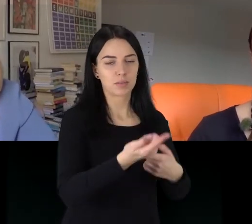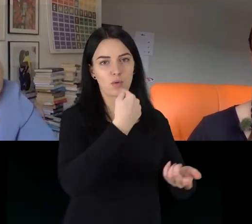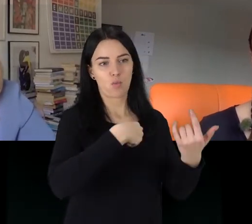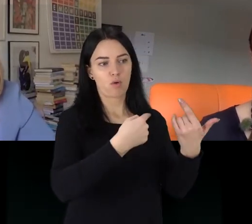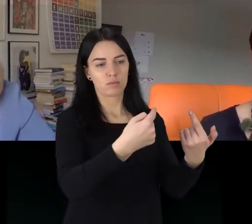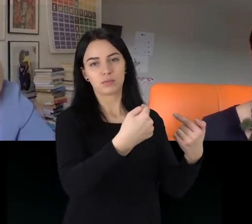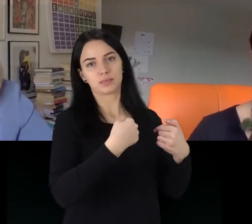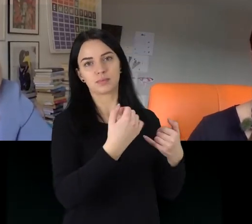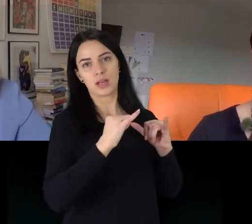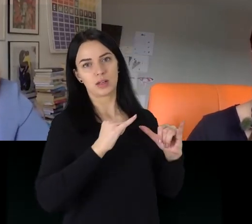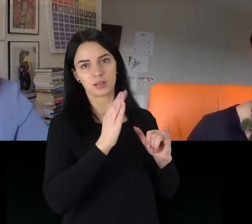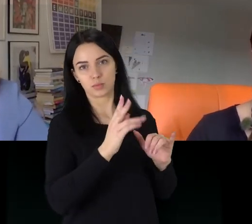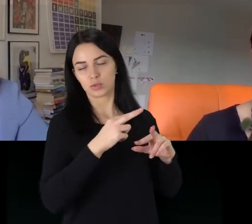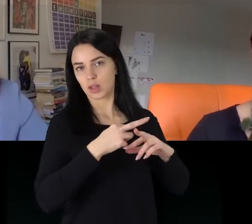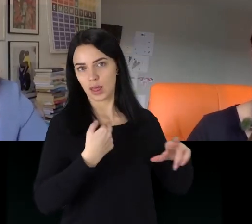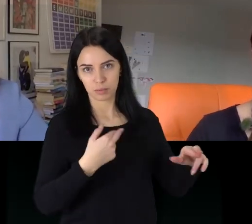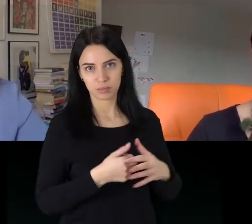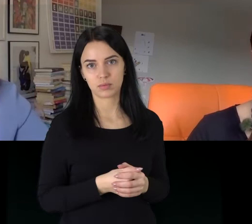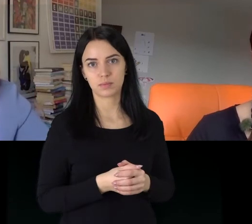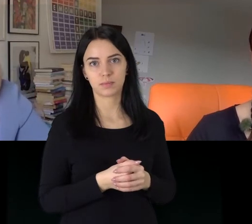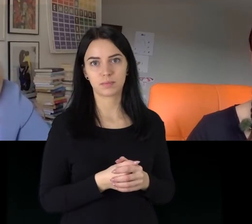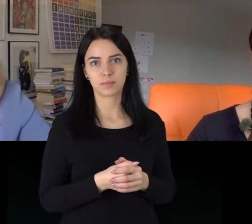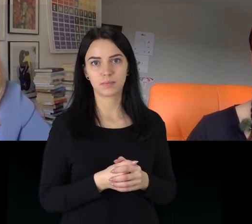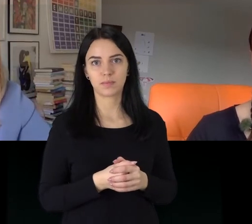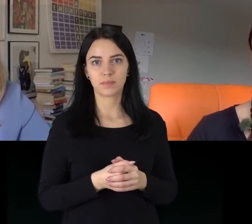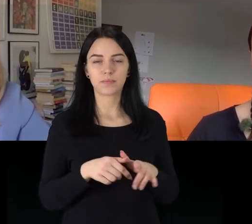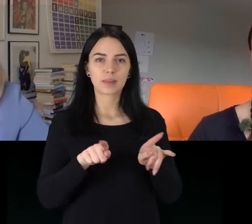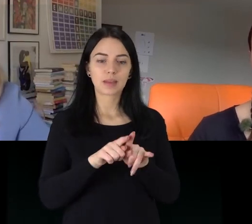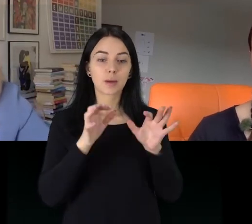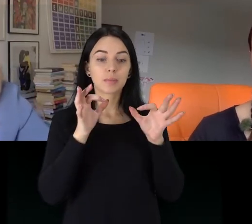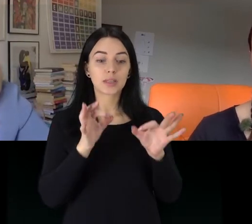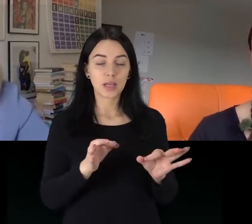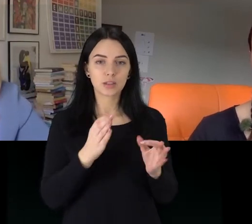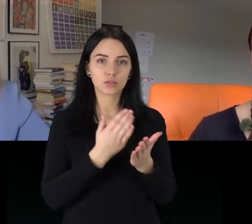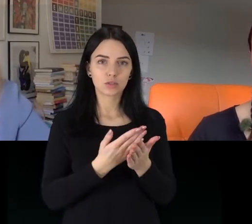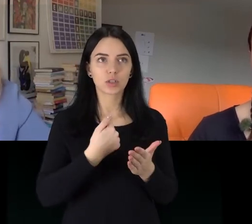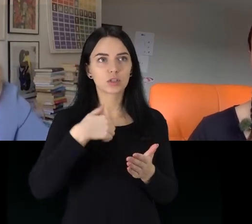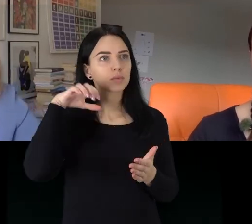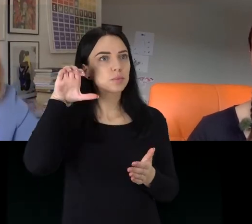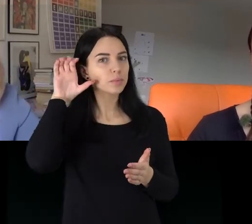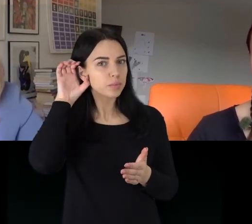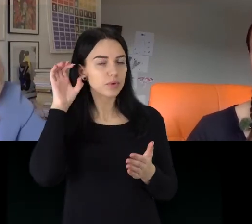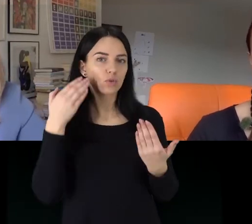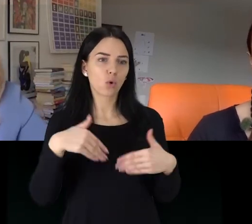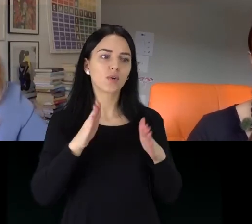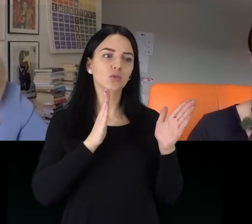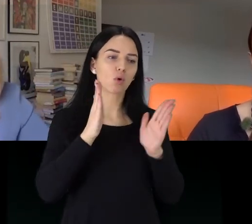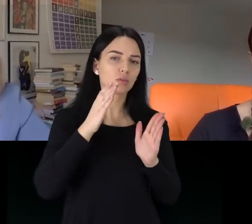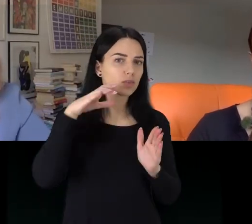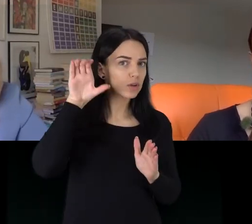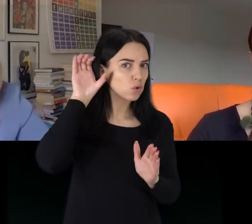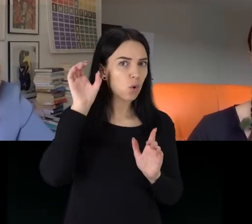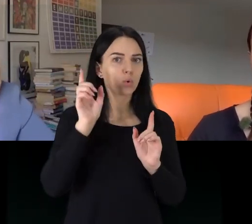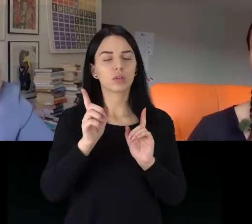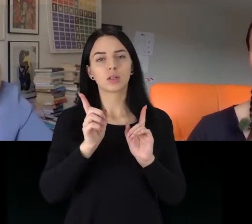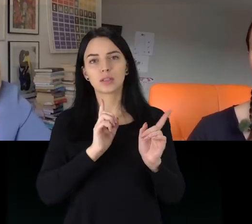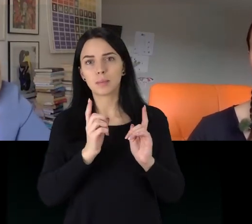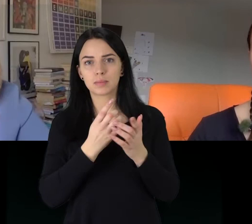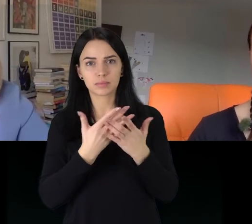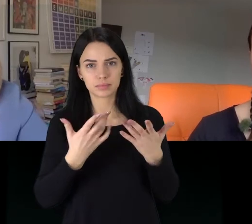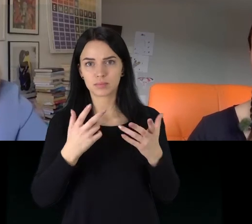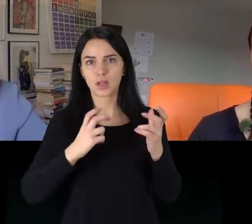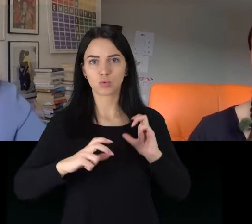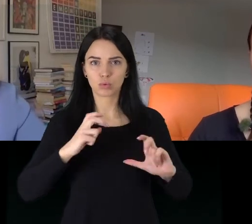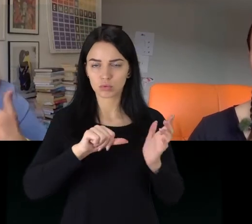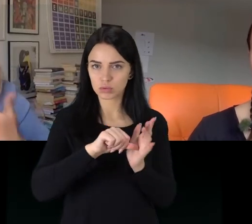kad su tavimi elgtųsi. Ir tas teisuoliškumas kažkuria prasme, kad žiūrėk, aš jau paklausiau kelias konferencijas, nuėjau kelis seminarus ir ką ir aš žinau